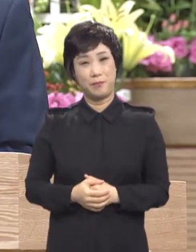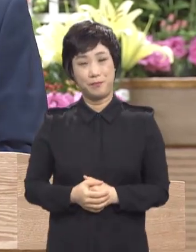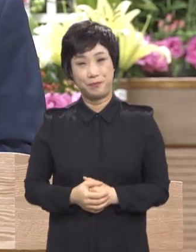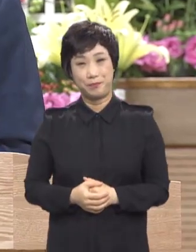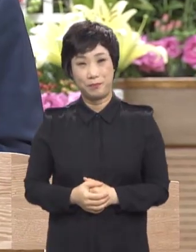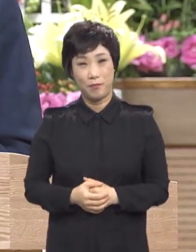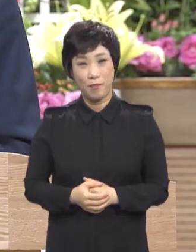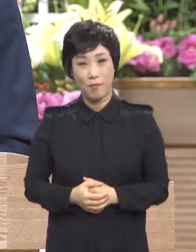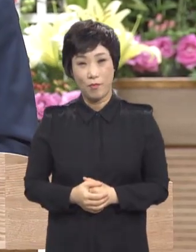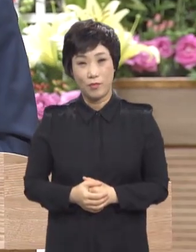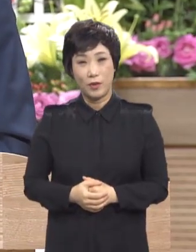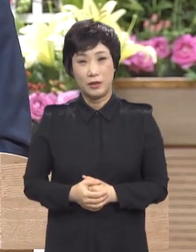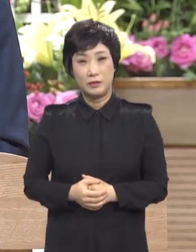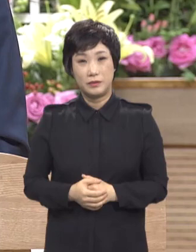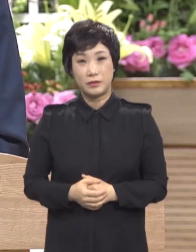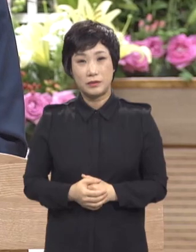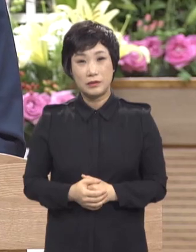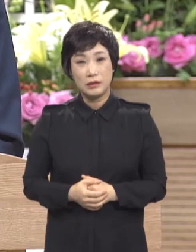예.